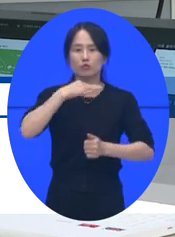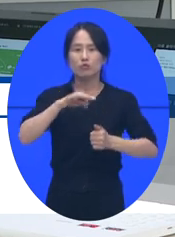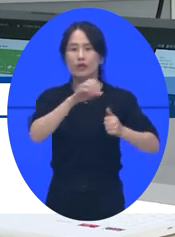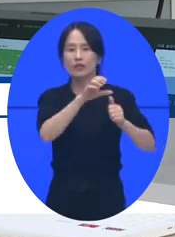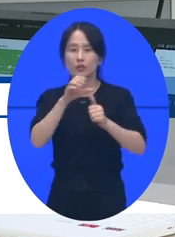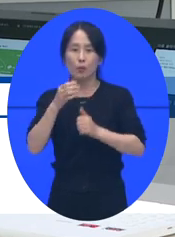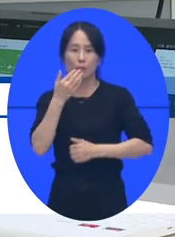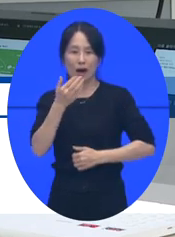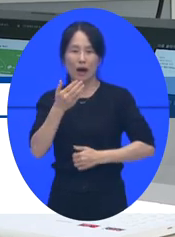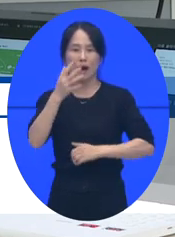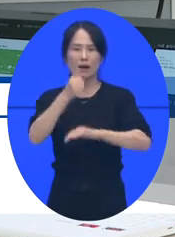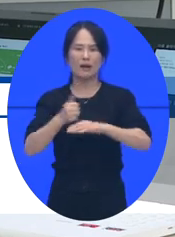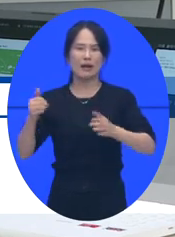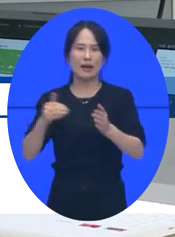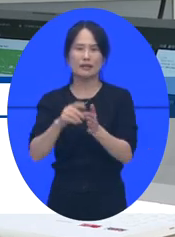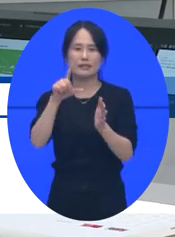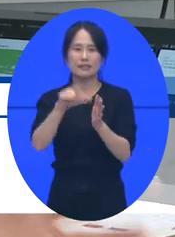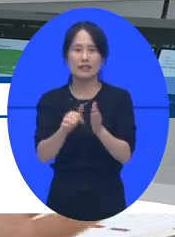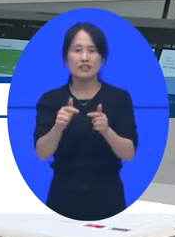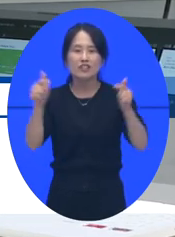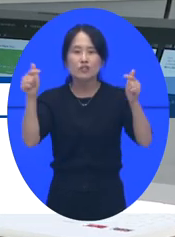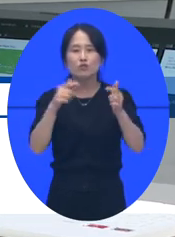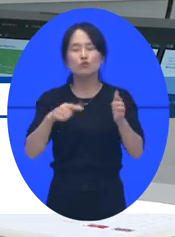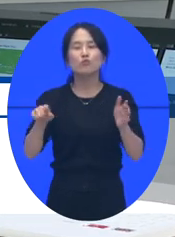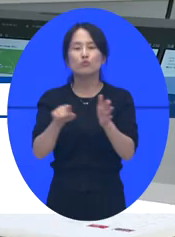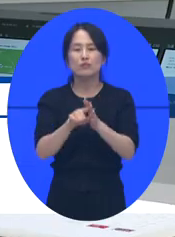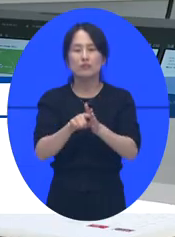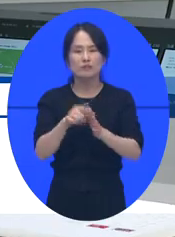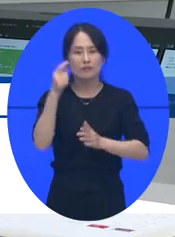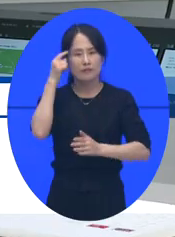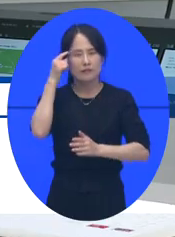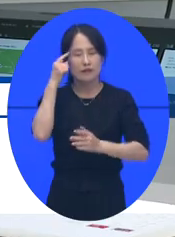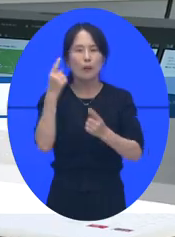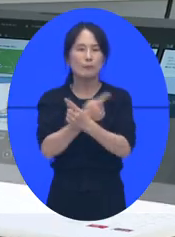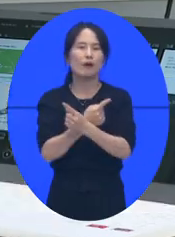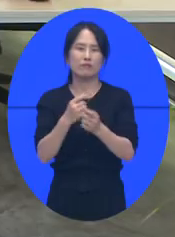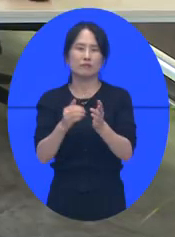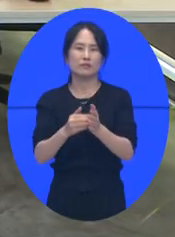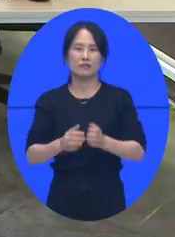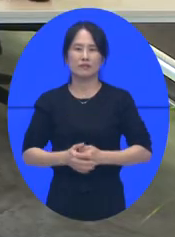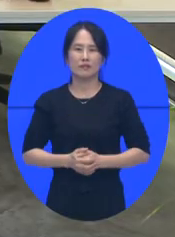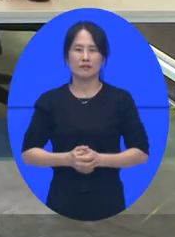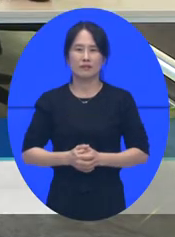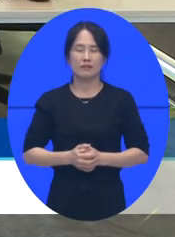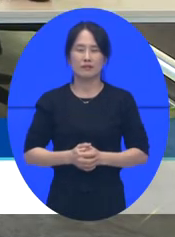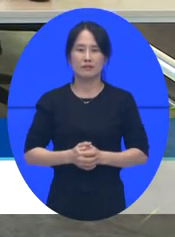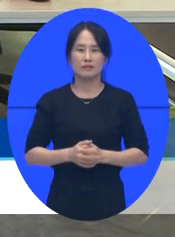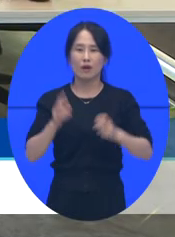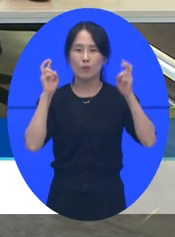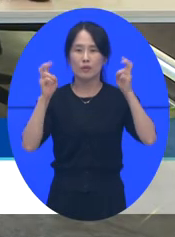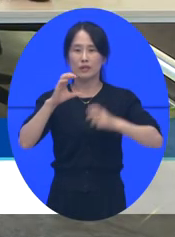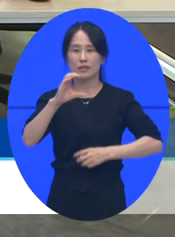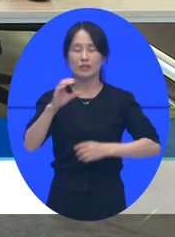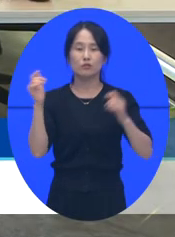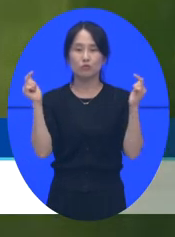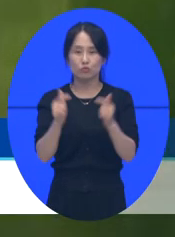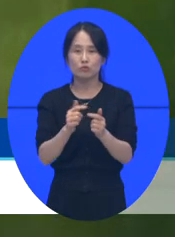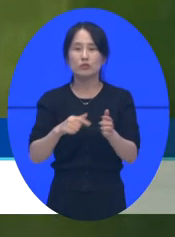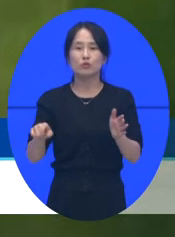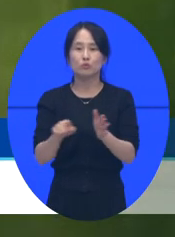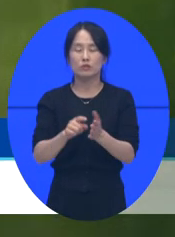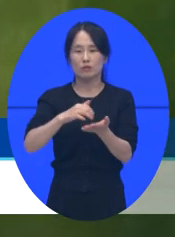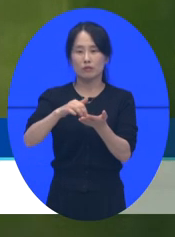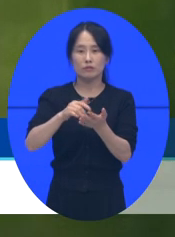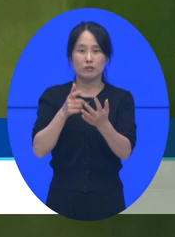하고 끝까지 이제 시간을 늘릴 수 있는 그런 개념까지 갈 수 있으니까. 기업의 탄소 발자국을 손쉽게 계산할 수